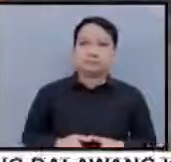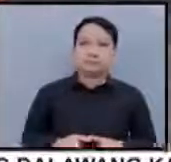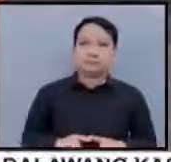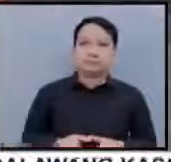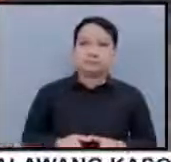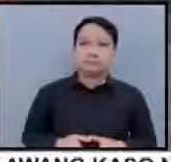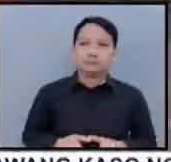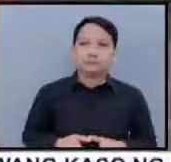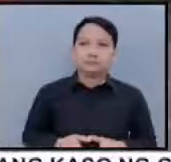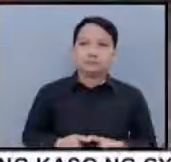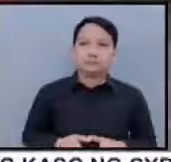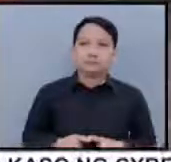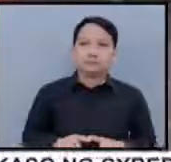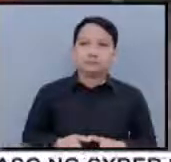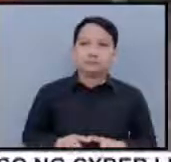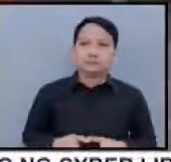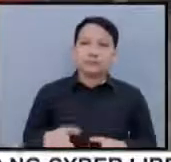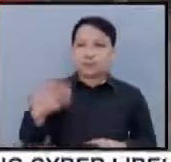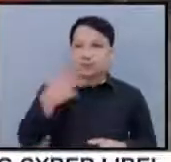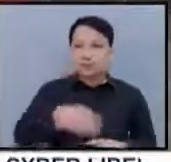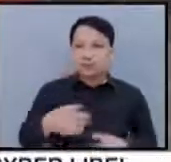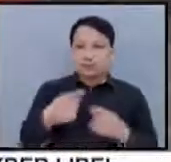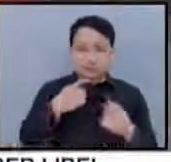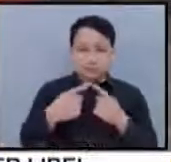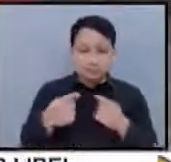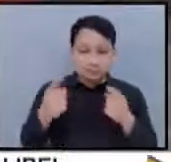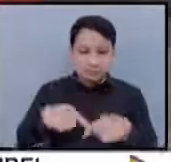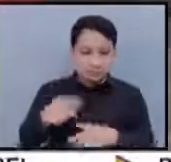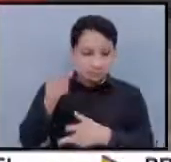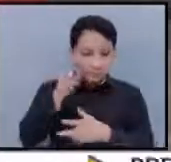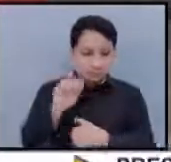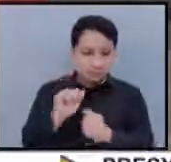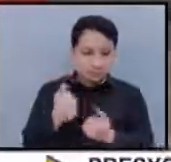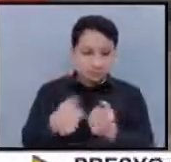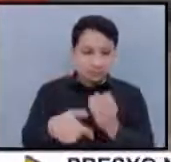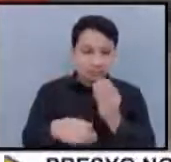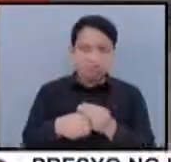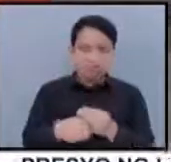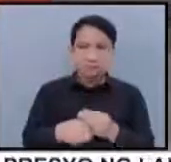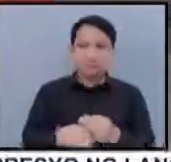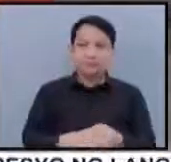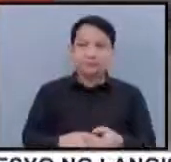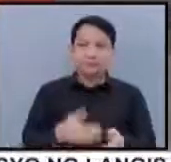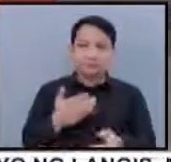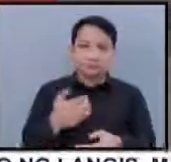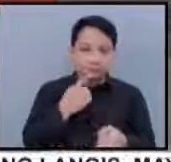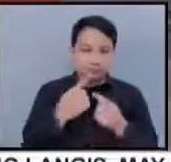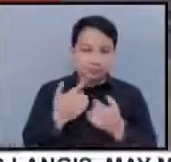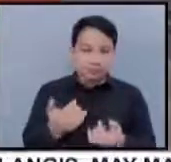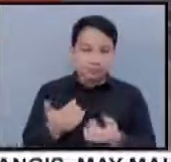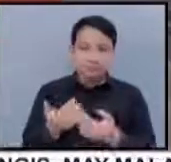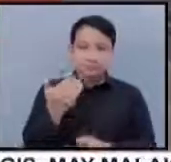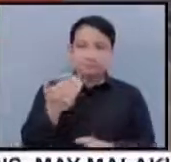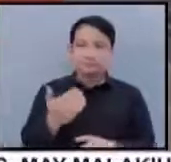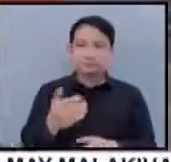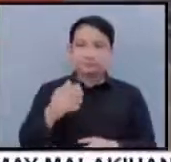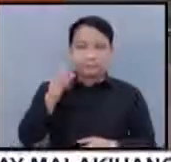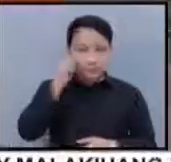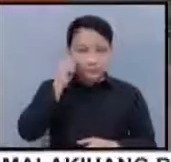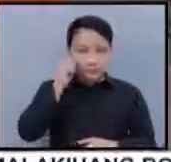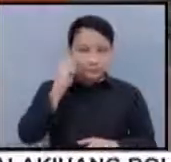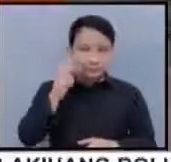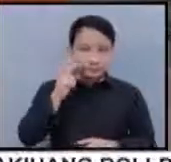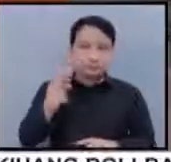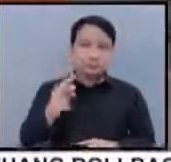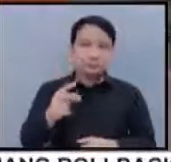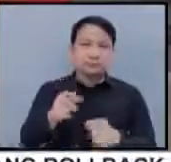Kaya naman, upang ating mapakinggan kung paano na ito nakamit, ating makakasama ngayon si Arnold Balays, ang team